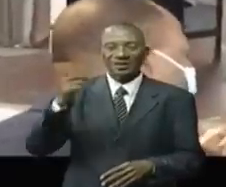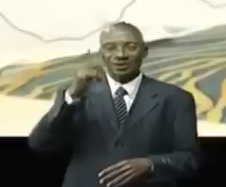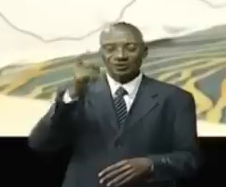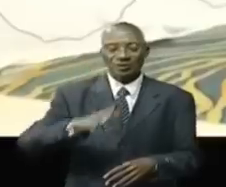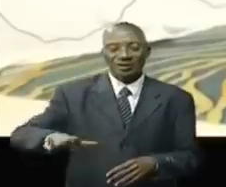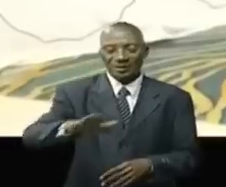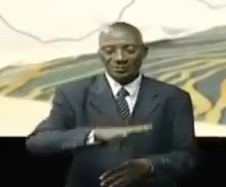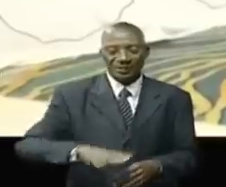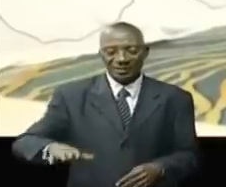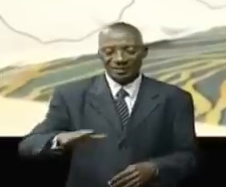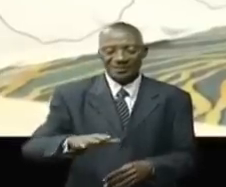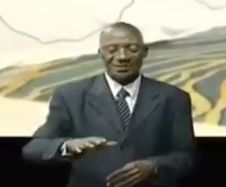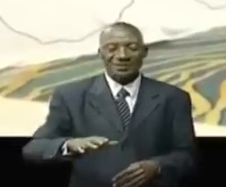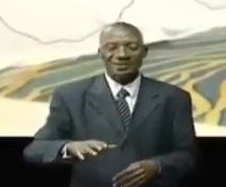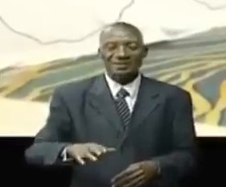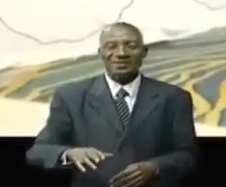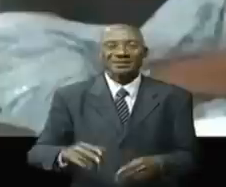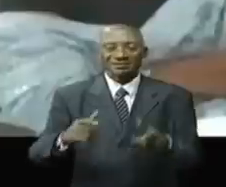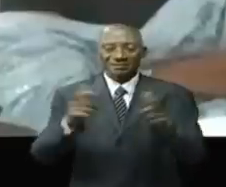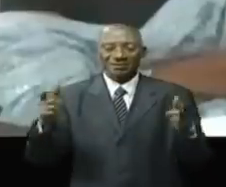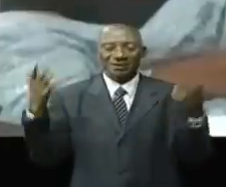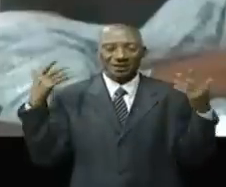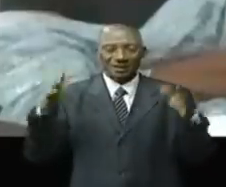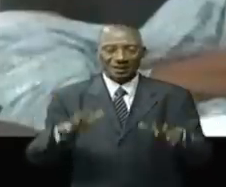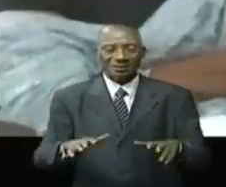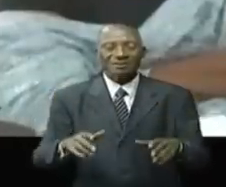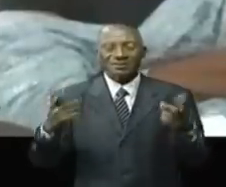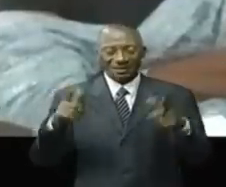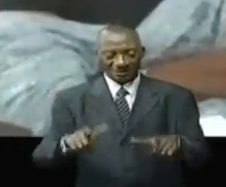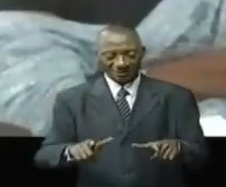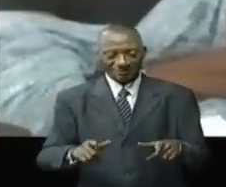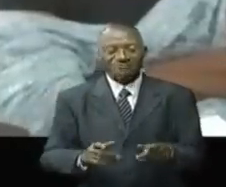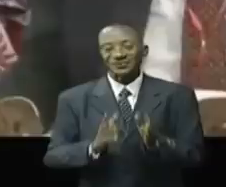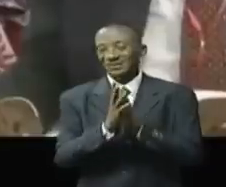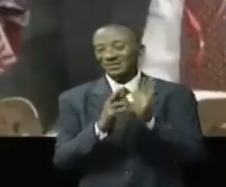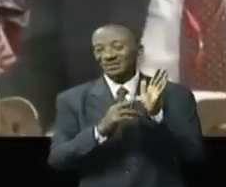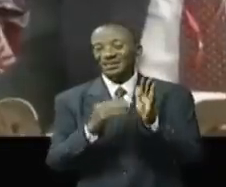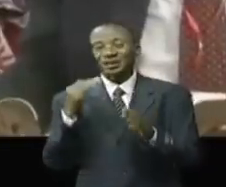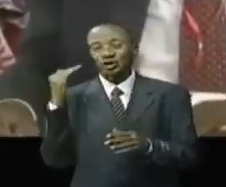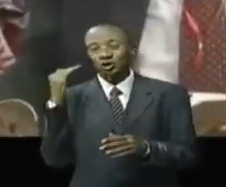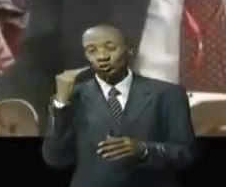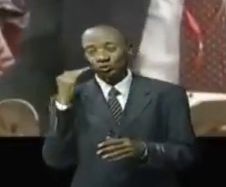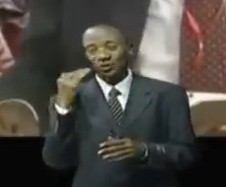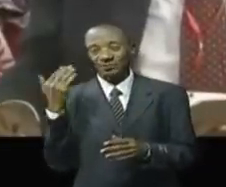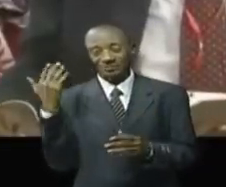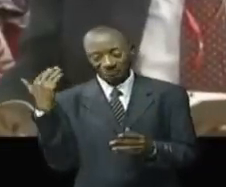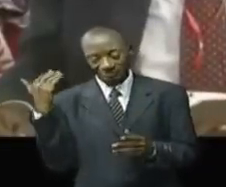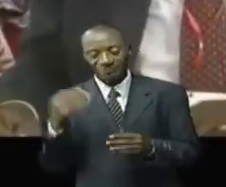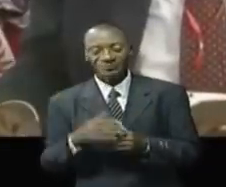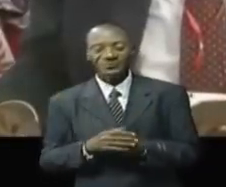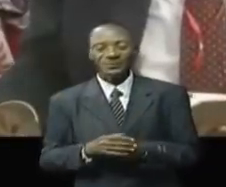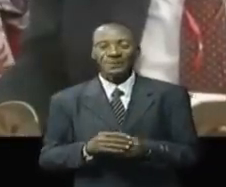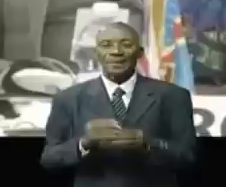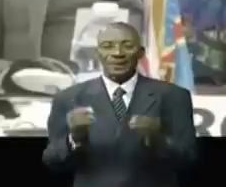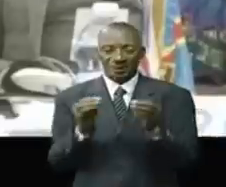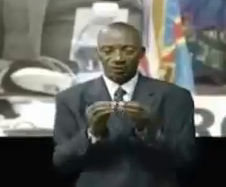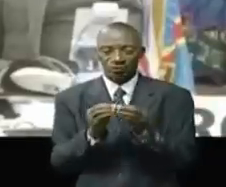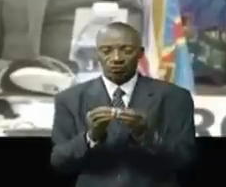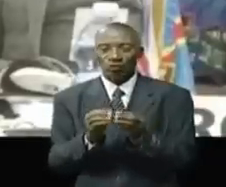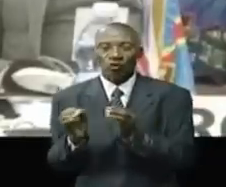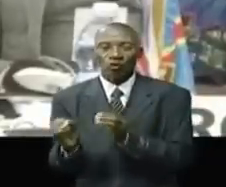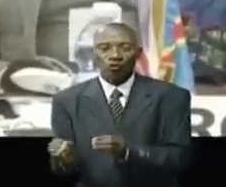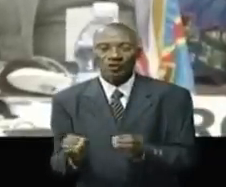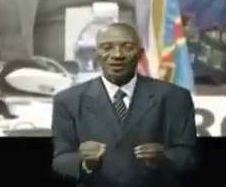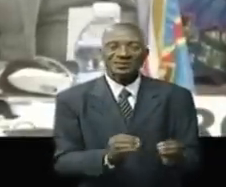refermée un jour après, soit le 17 juin de l'année en cours. Cette rencontre qui a été organisée dans un